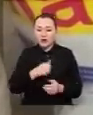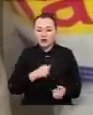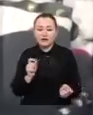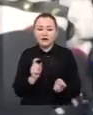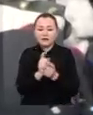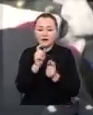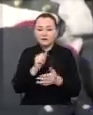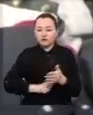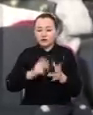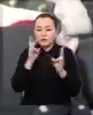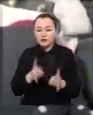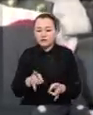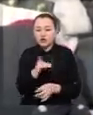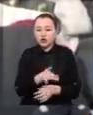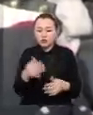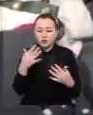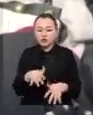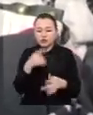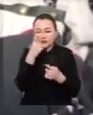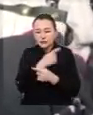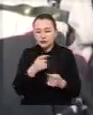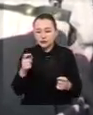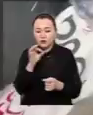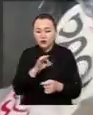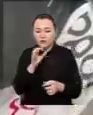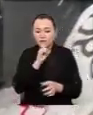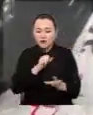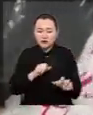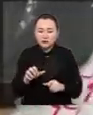конфликтом. В пострадавших районах уже сообщают о мародерстве.